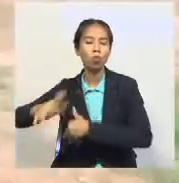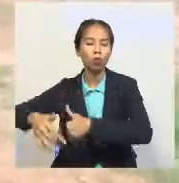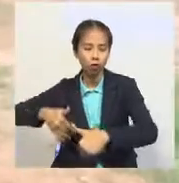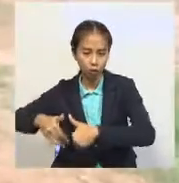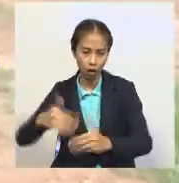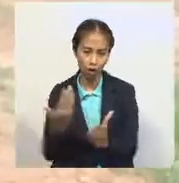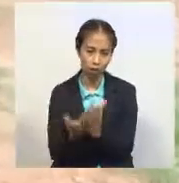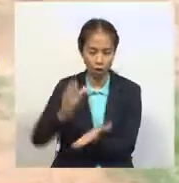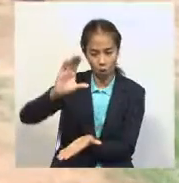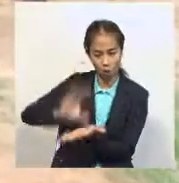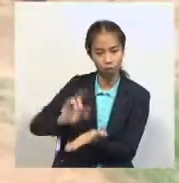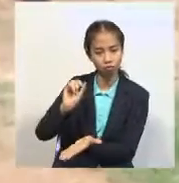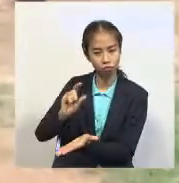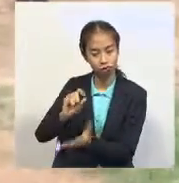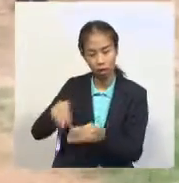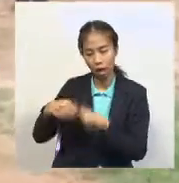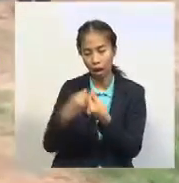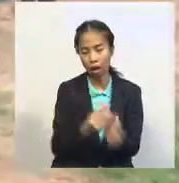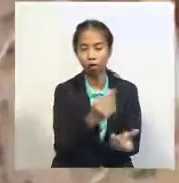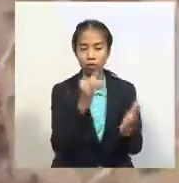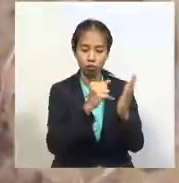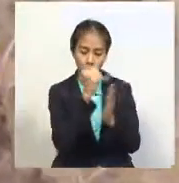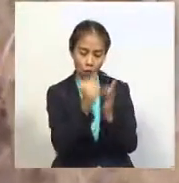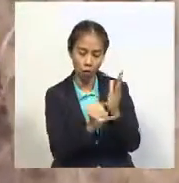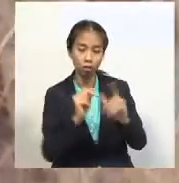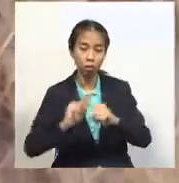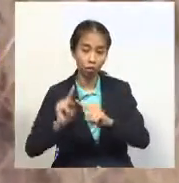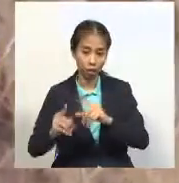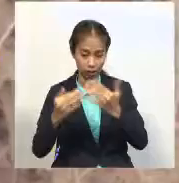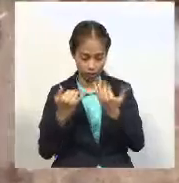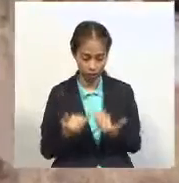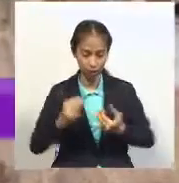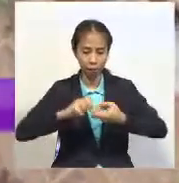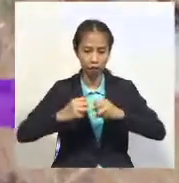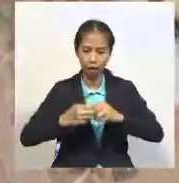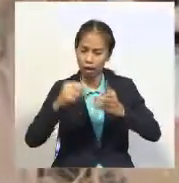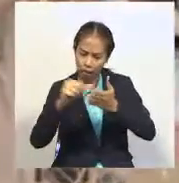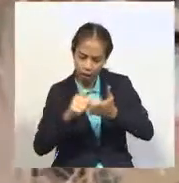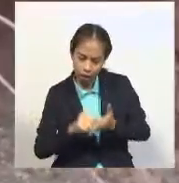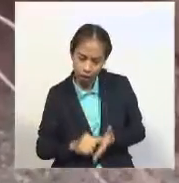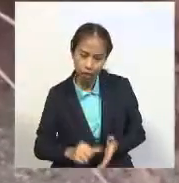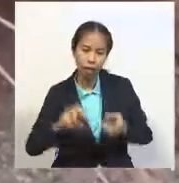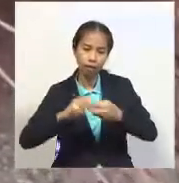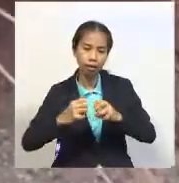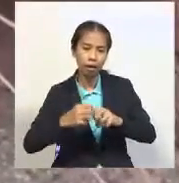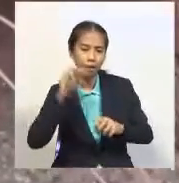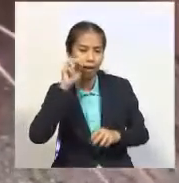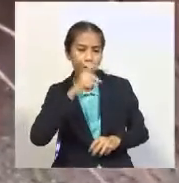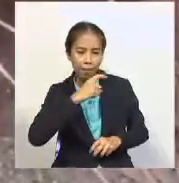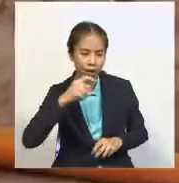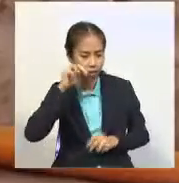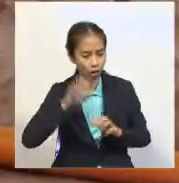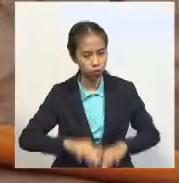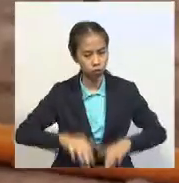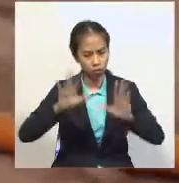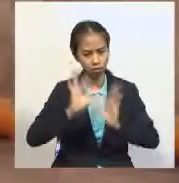ฉุกเฉินที่จะใช้กับจังหวัดต่างๆโดยเฉพาะการแก้ไขปัญหาภัยแล้งและอุทกภัยในแต่ละจังหวัดก็จะต้องมีการว